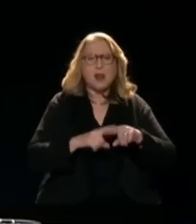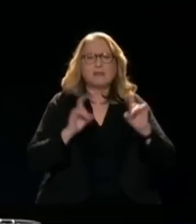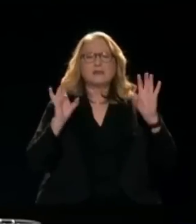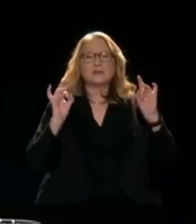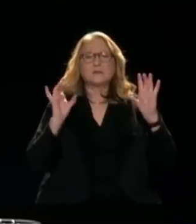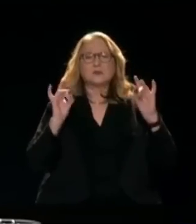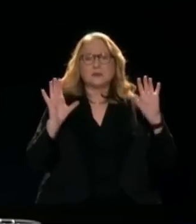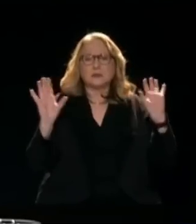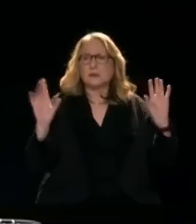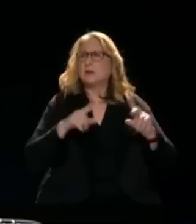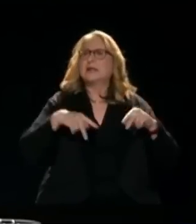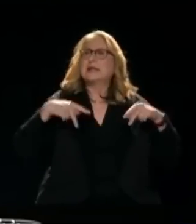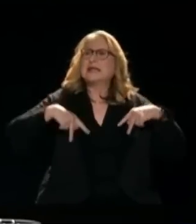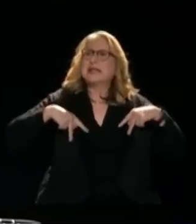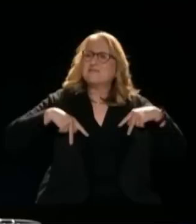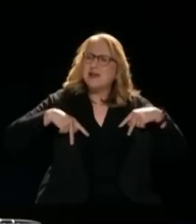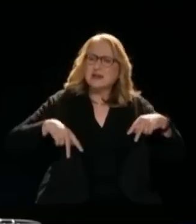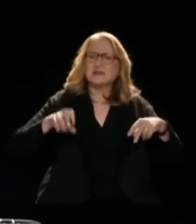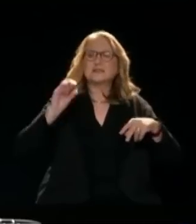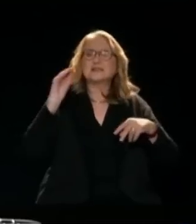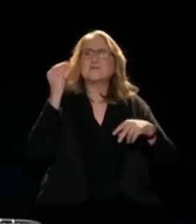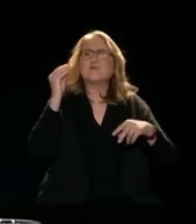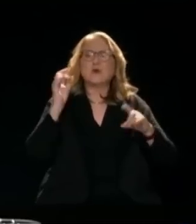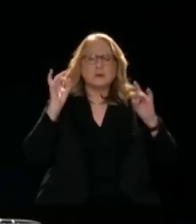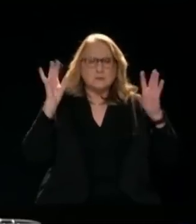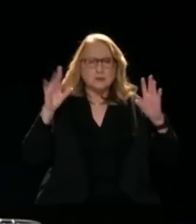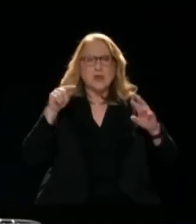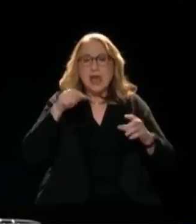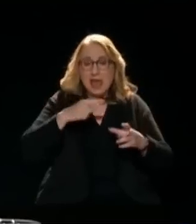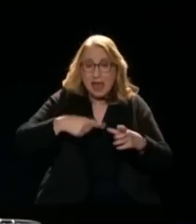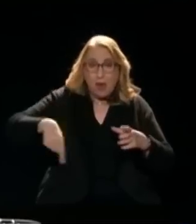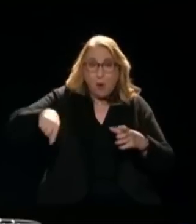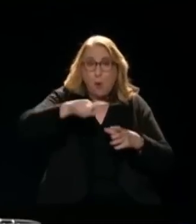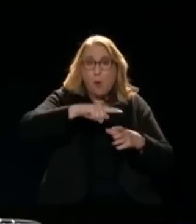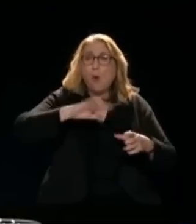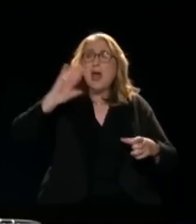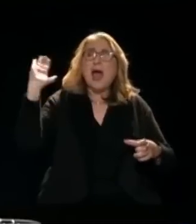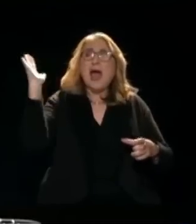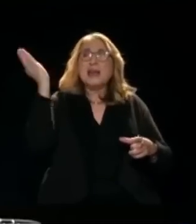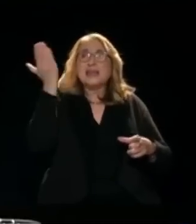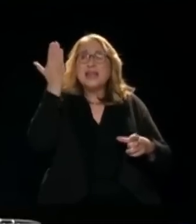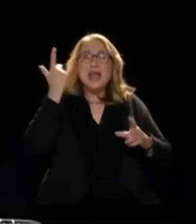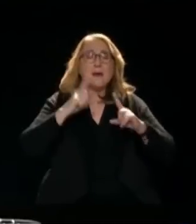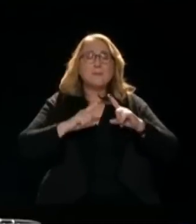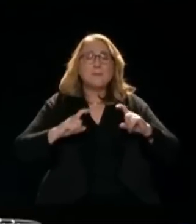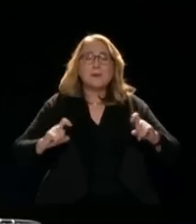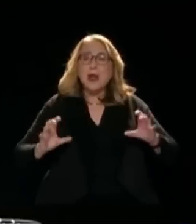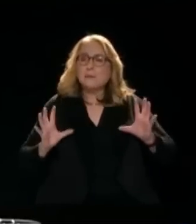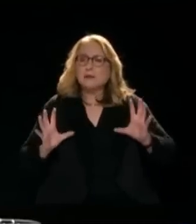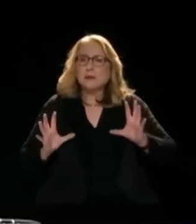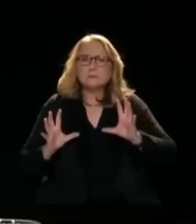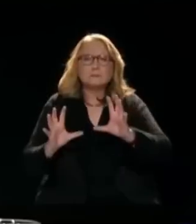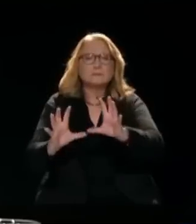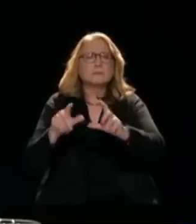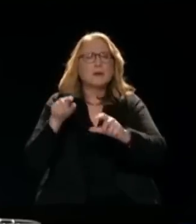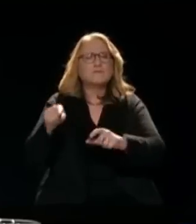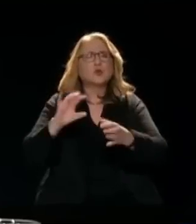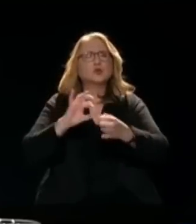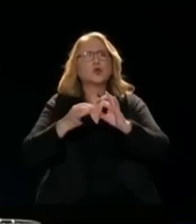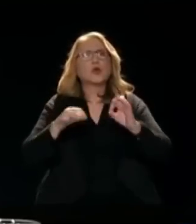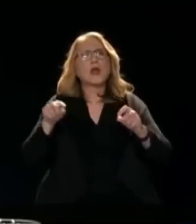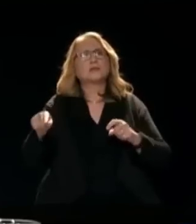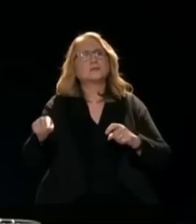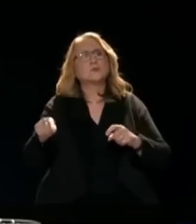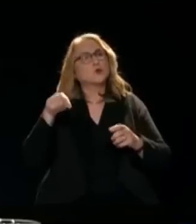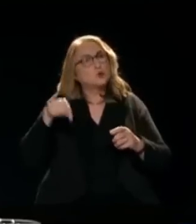την κυβέρνηση. Εκεί περνάει, έχουν περάσει οι αρχαιότητες της χώρας, τα μνημεία της χώρας. Τώρα περνάνε και τα μουσεία της χώρας.